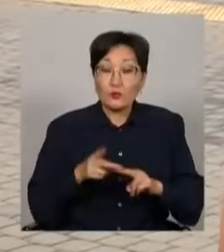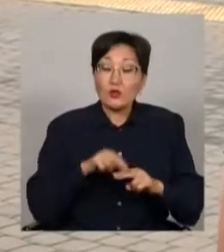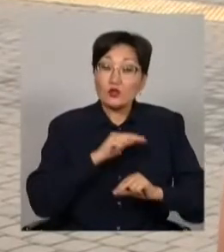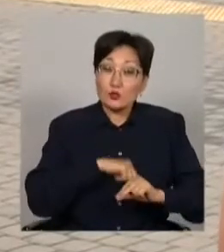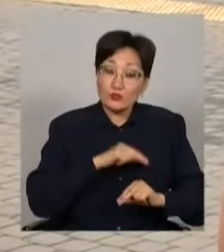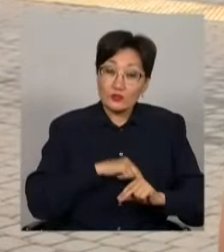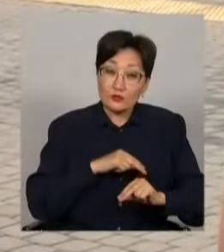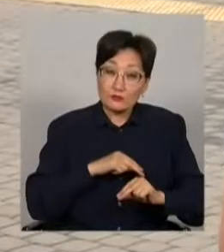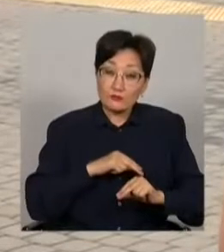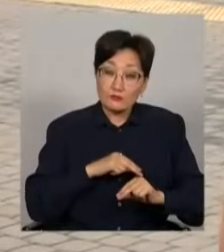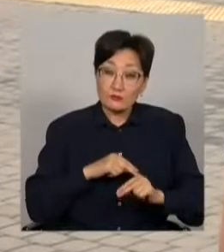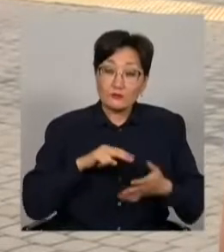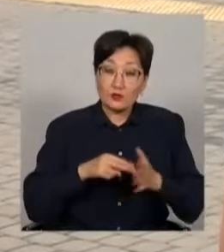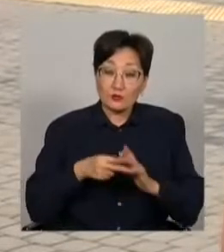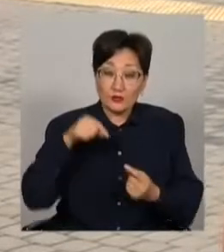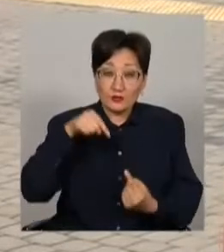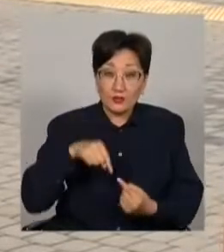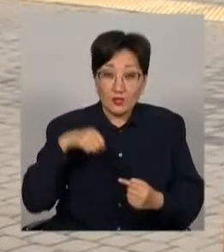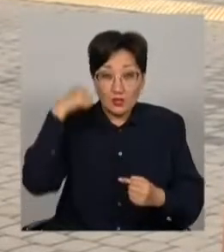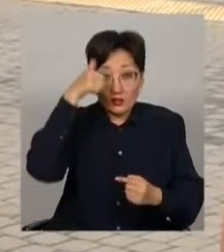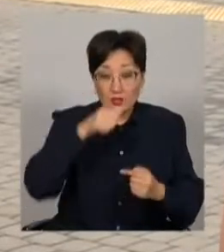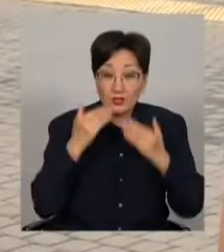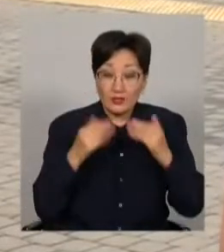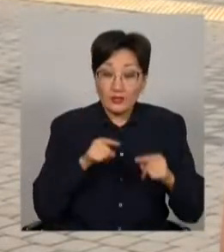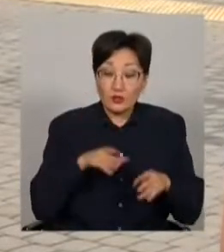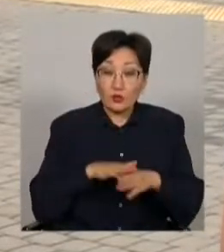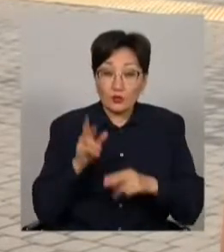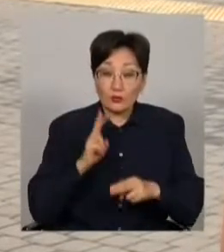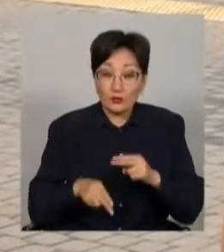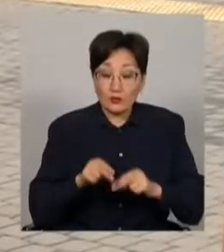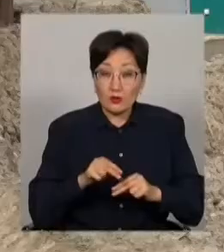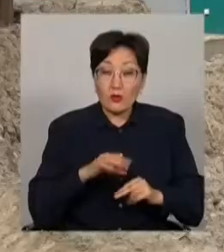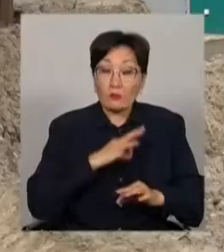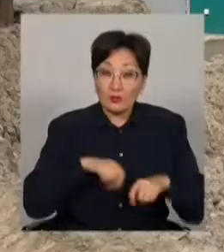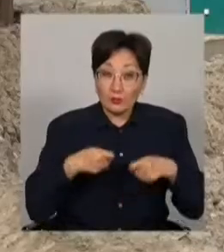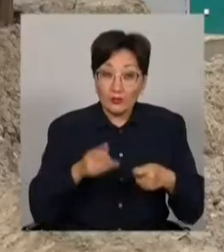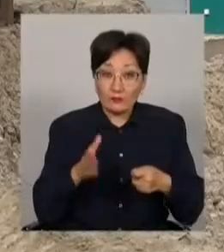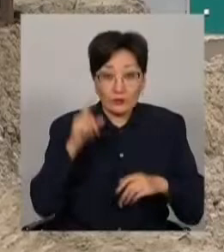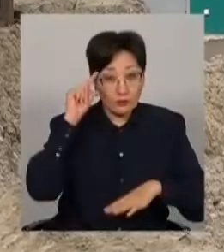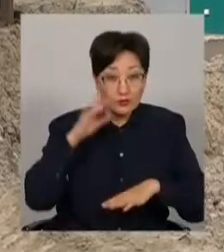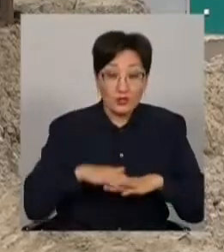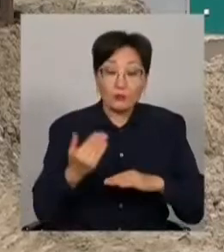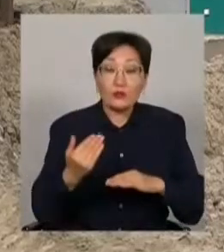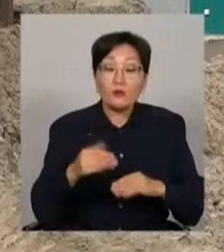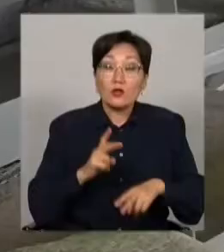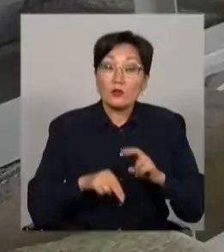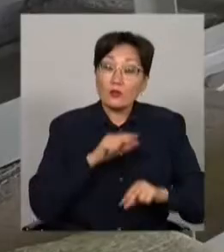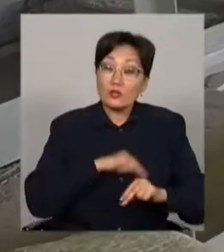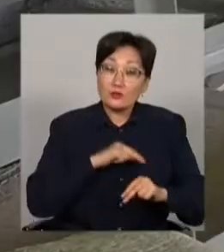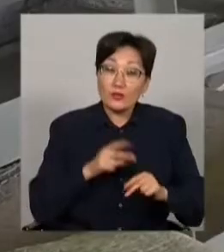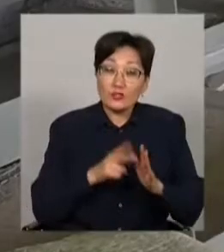жұмыстар жоспарға сәйкес жылдың аяғына толық аяқталып іске қосылатын болады. Әкімдік өкілінің айтуынша құрылыс